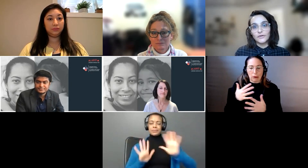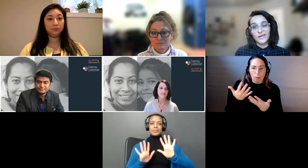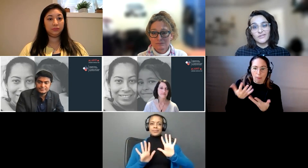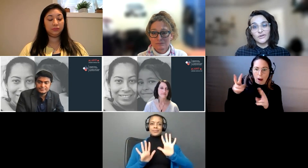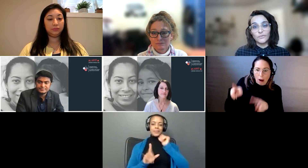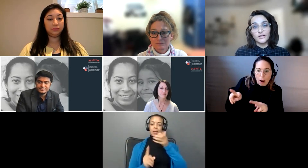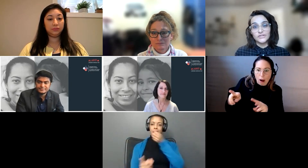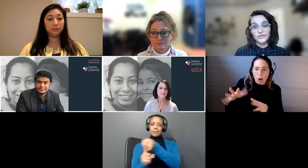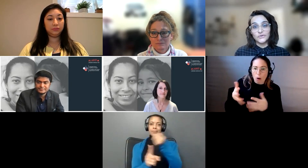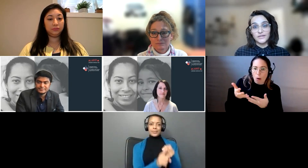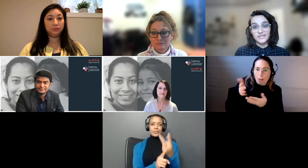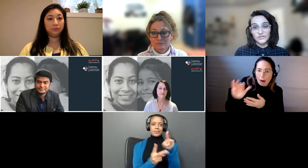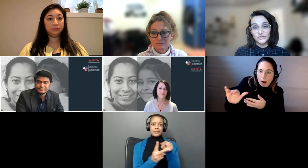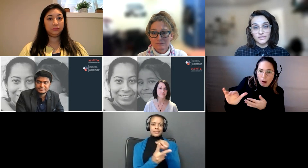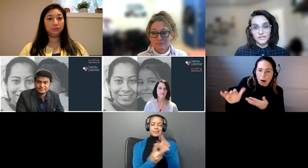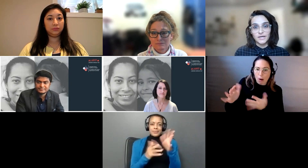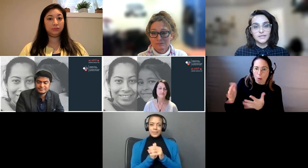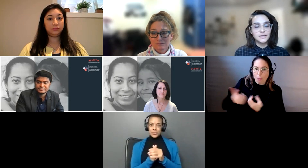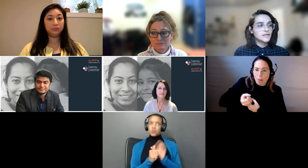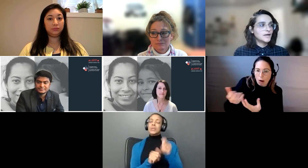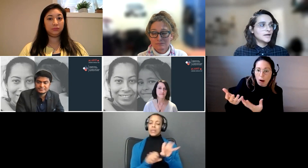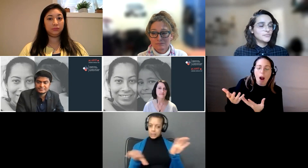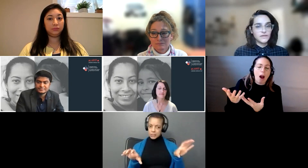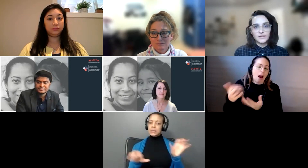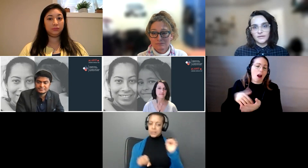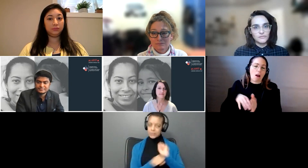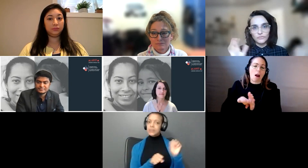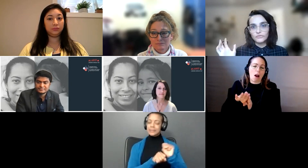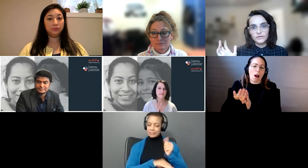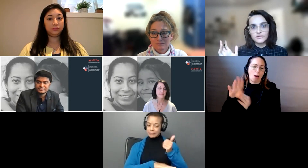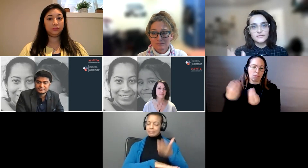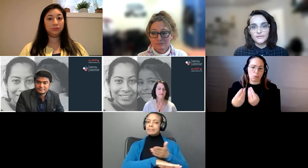adresse? Nous avons beaucoup de travail à faire là-dedans,